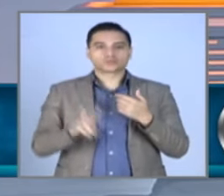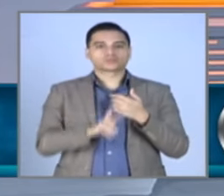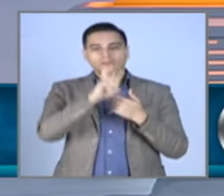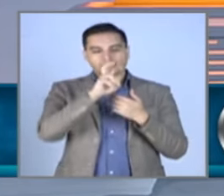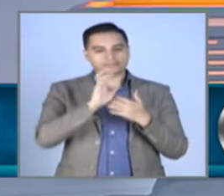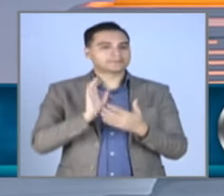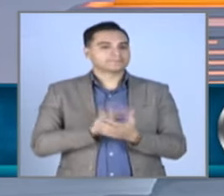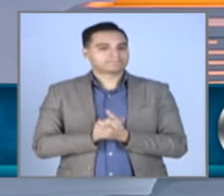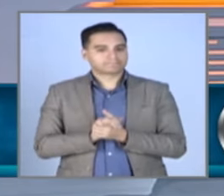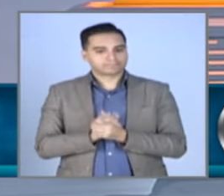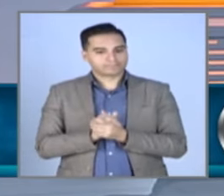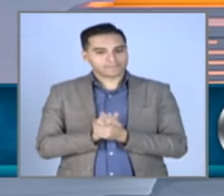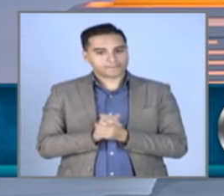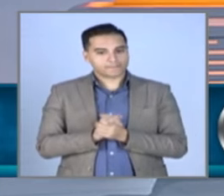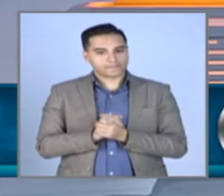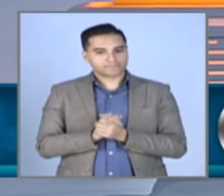1976،